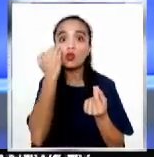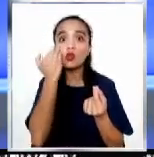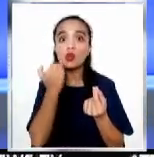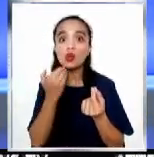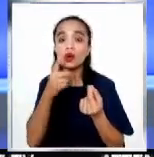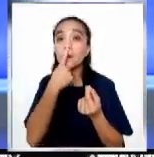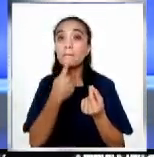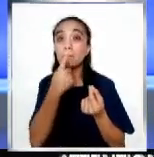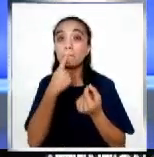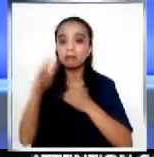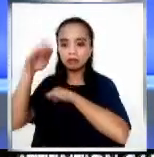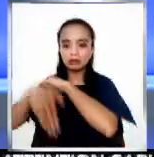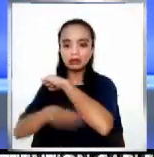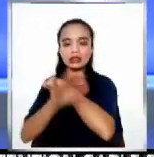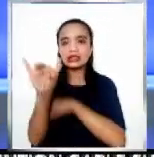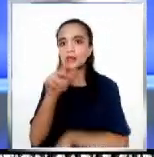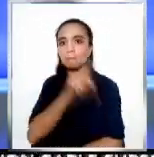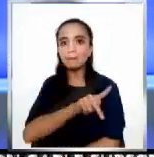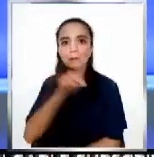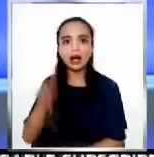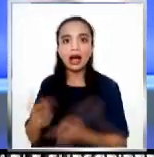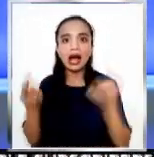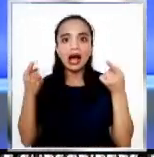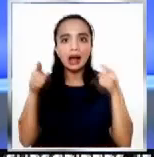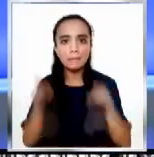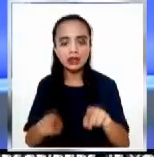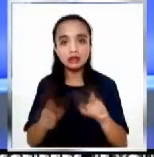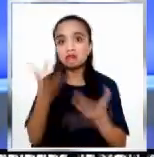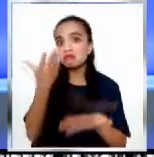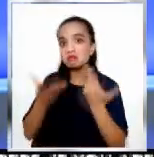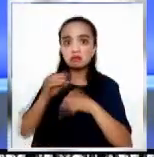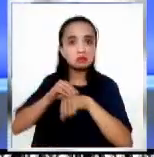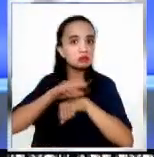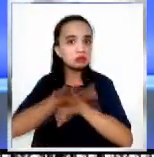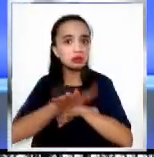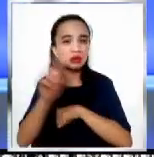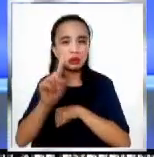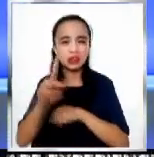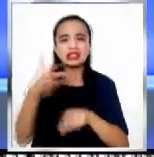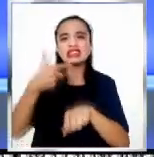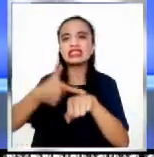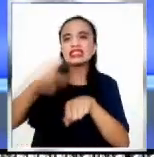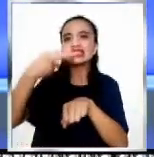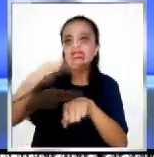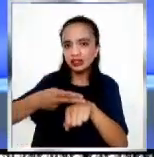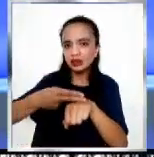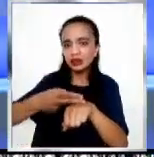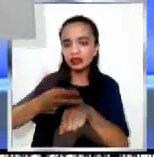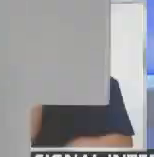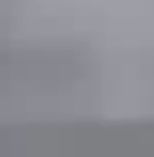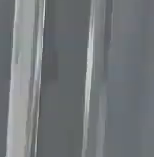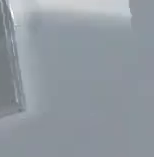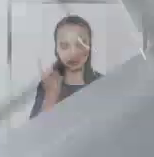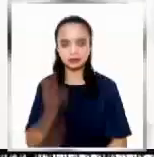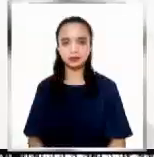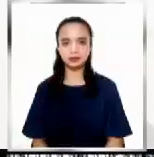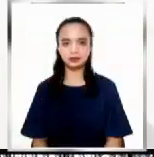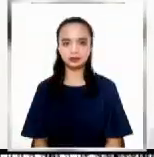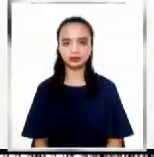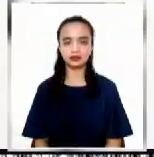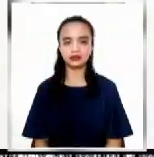irigasyon. Makaraw kasi maapektuhan ito ang kanilang mga kamuhayan, at yan ang tinututukan ni Marin Sumali.